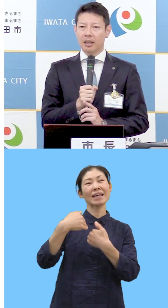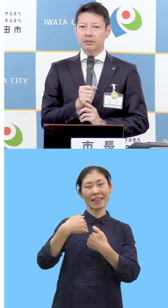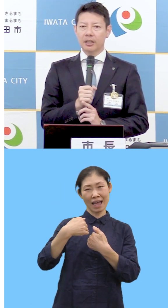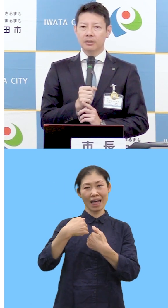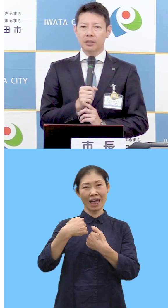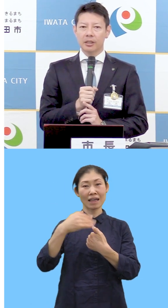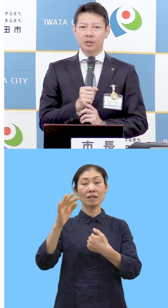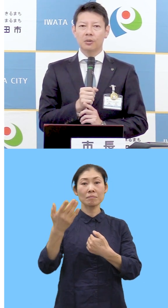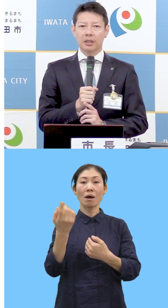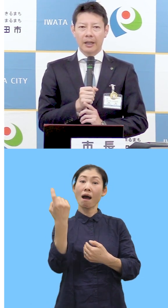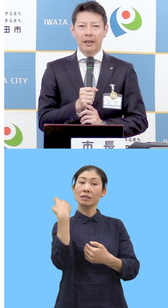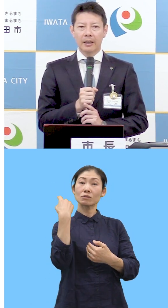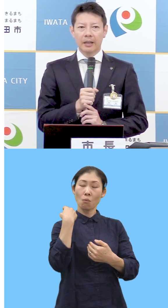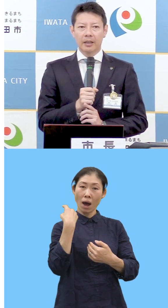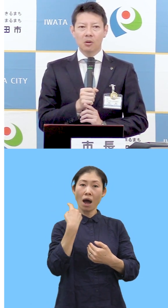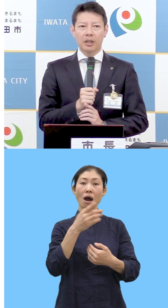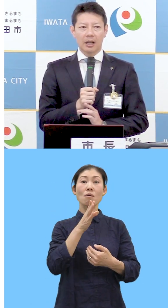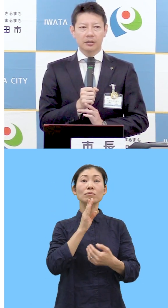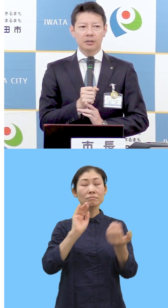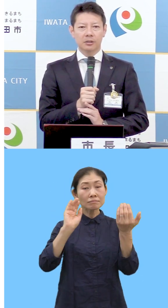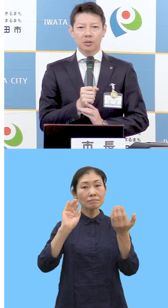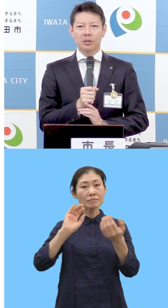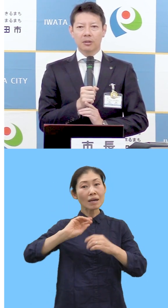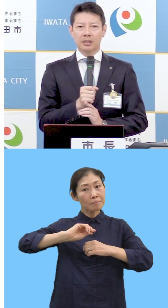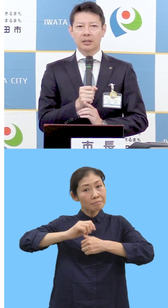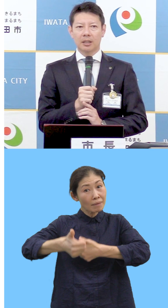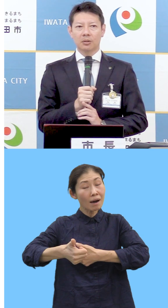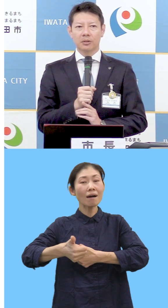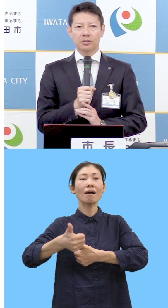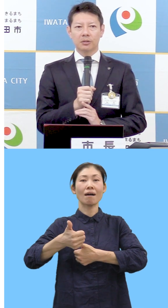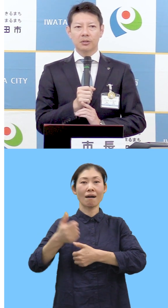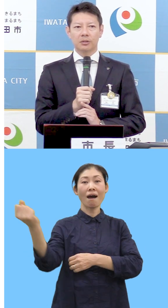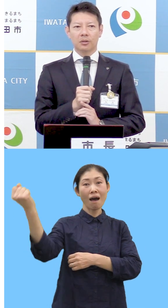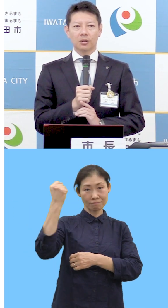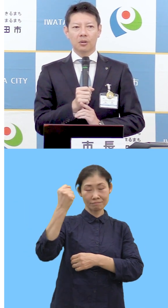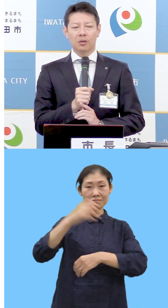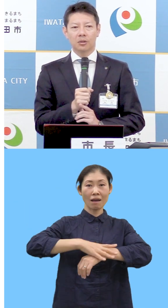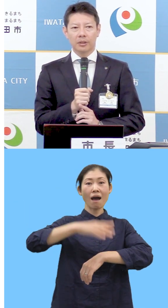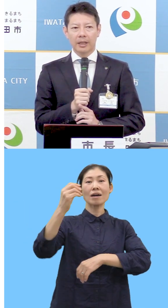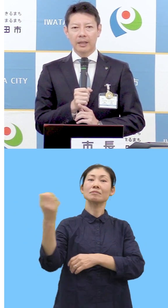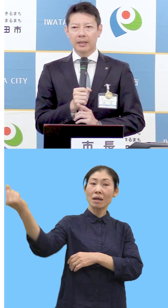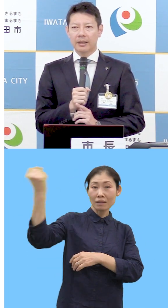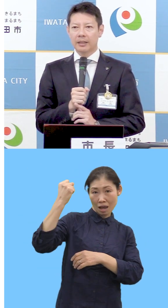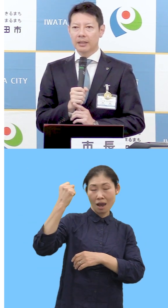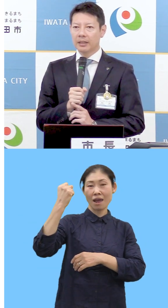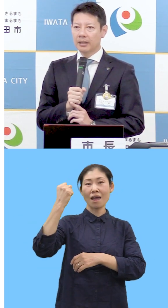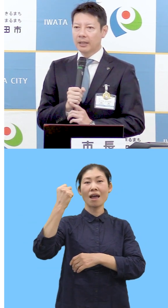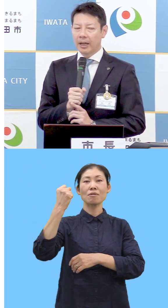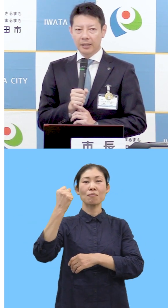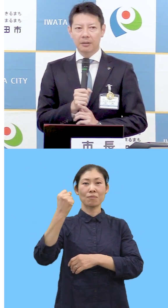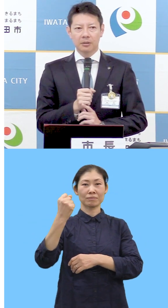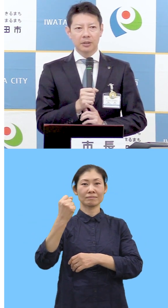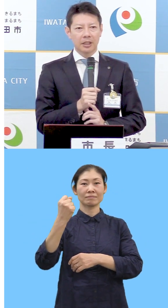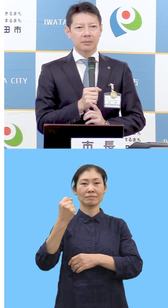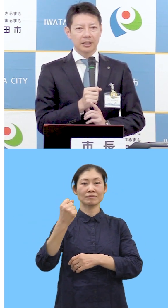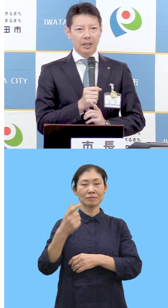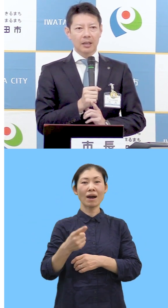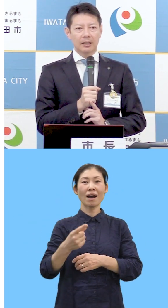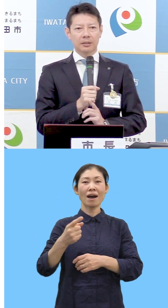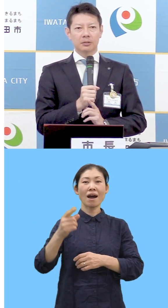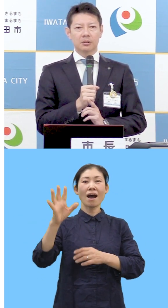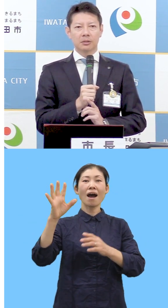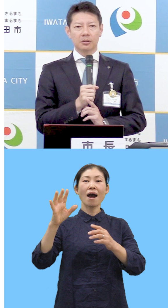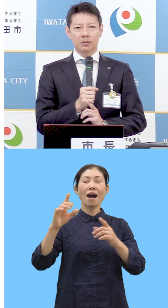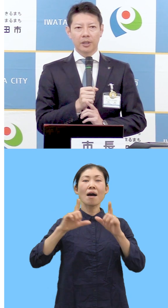的な逆転勝利で今季初勝利を飾ったということを報道で、拝見をいたし